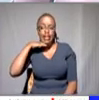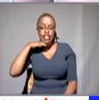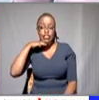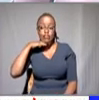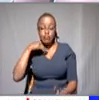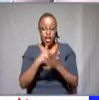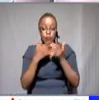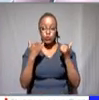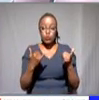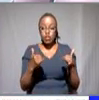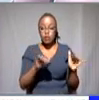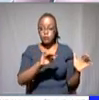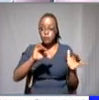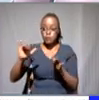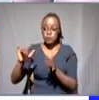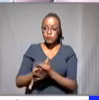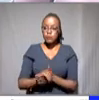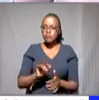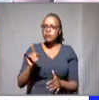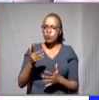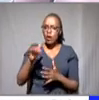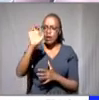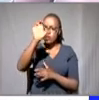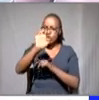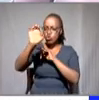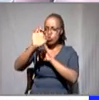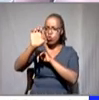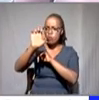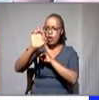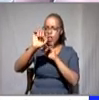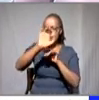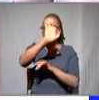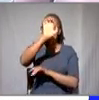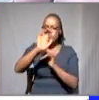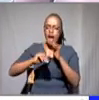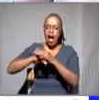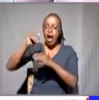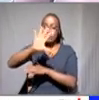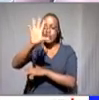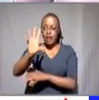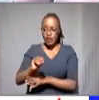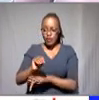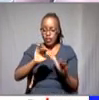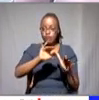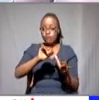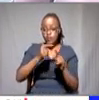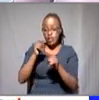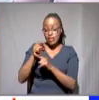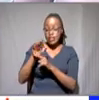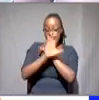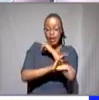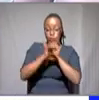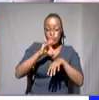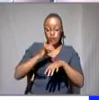dagika ino. Kune mafruli magitarokia Europe, Kanada ya gitarokia Afrika. Mafruli maya magumeiru ni